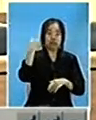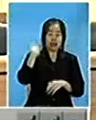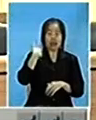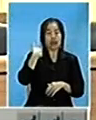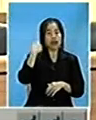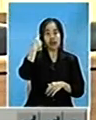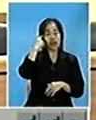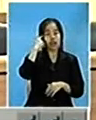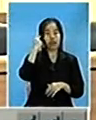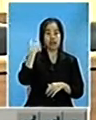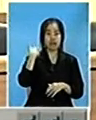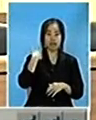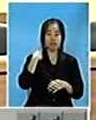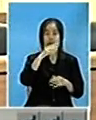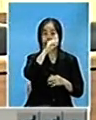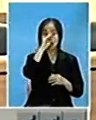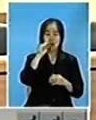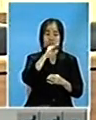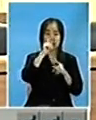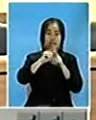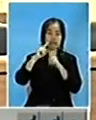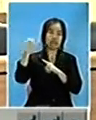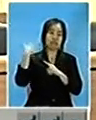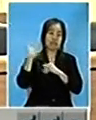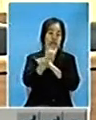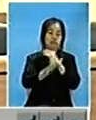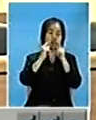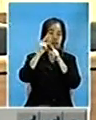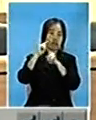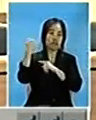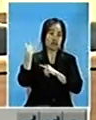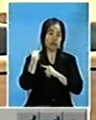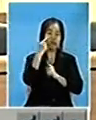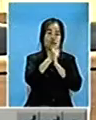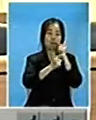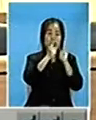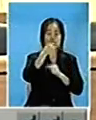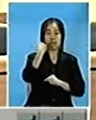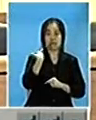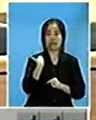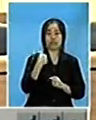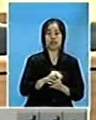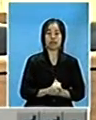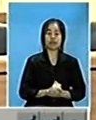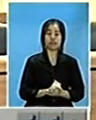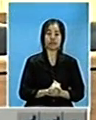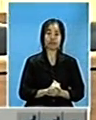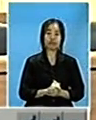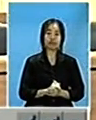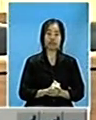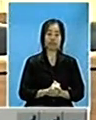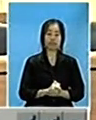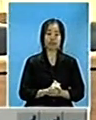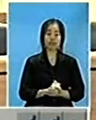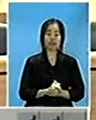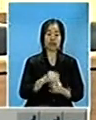ศและเป็นที่วิพากษ์วิจารณ์ทั้งคนต่างต่างประเทศทั่วไปกับคำวินิจฉัยของท่านหลายประการนะครับไม่ว่าจ